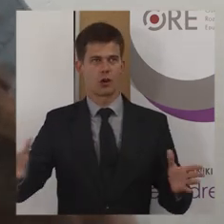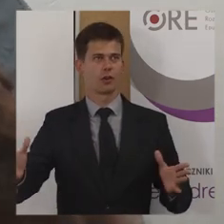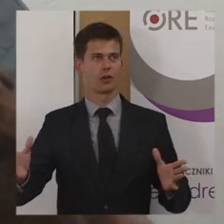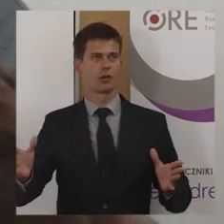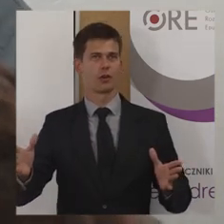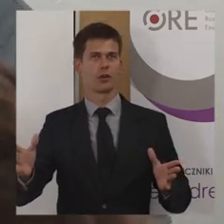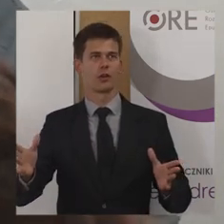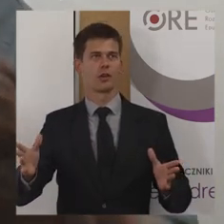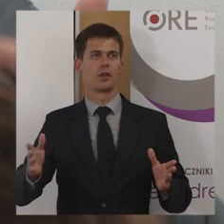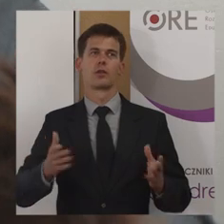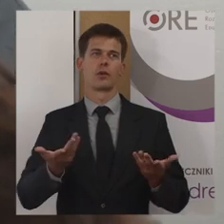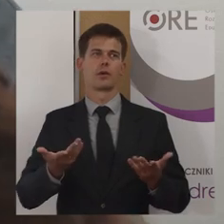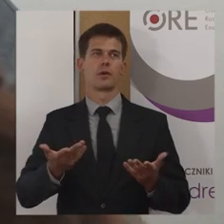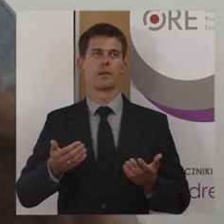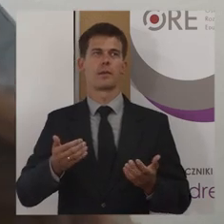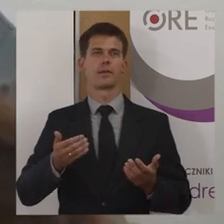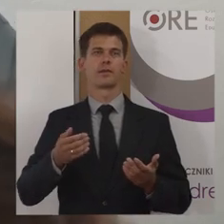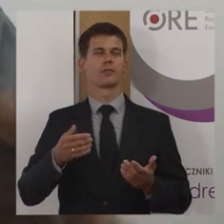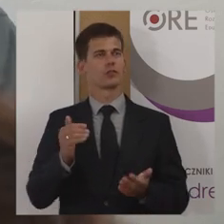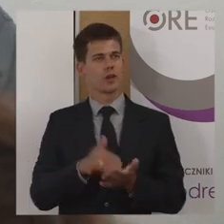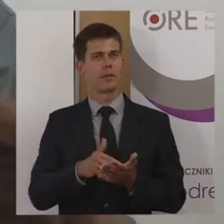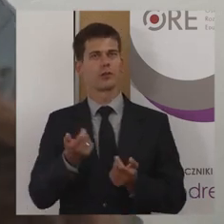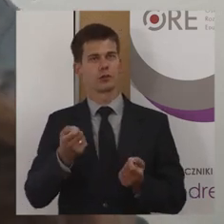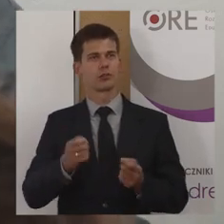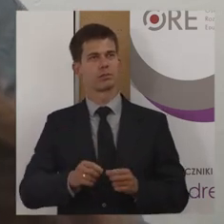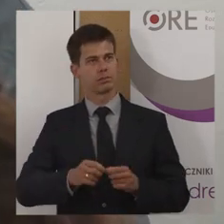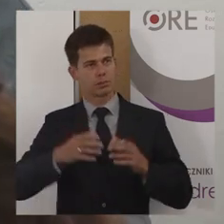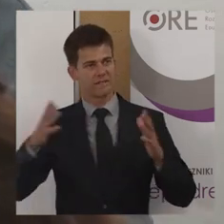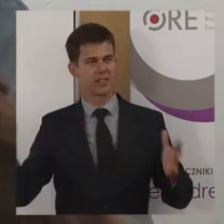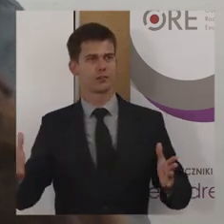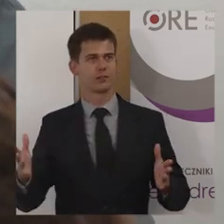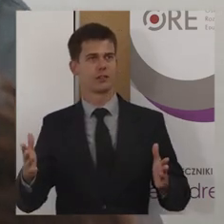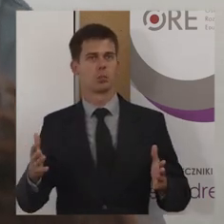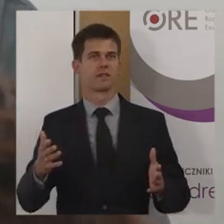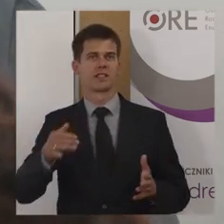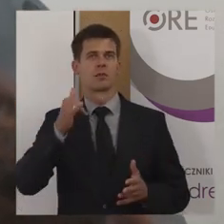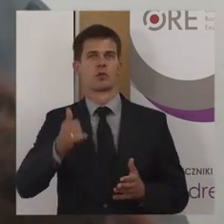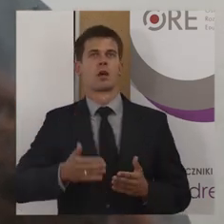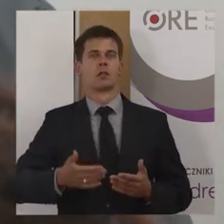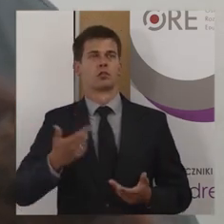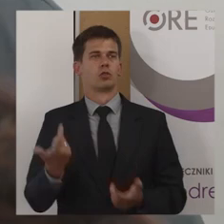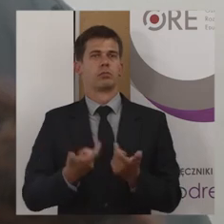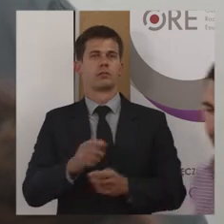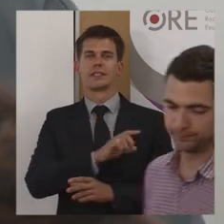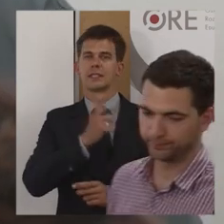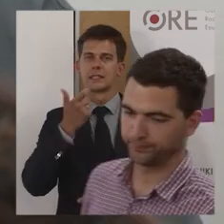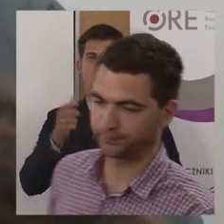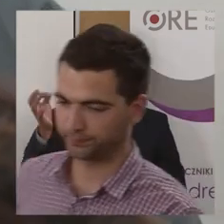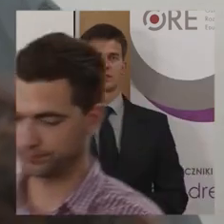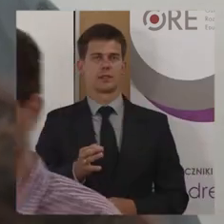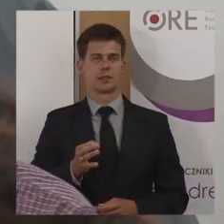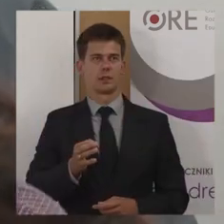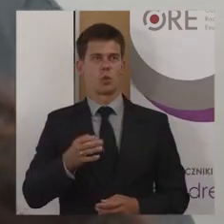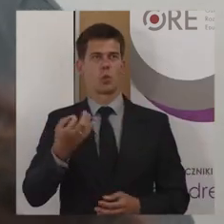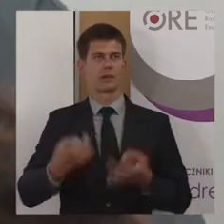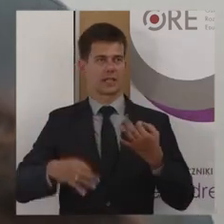choć zdaje mi się, że jest to idea, której trzeba zmierzać, ale której nigdy w pełni nie osiągniemy. To ja mam